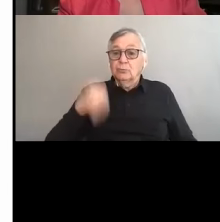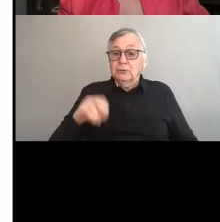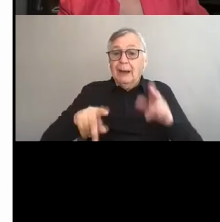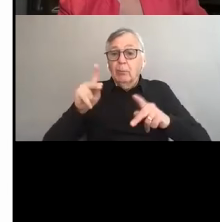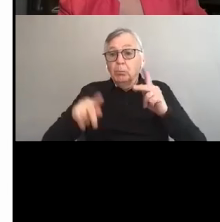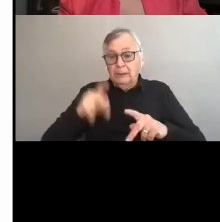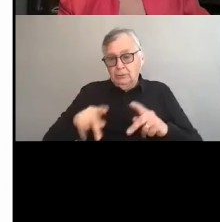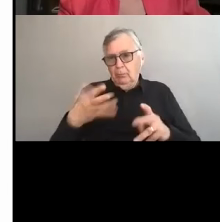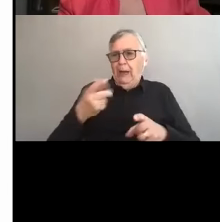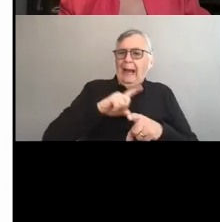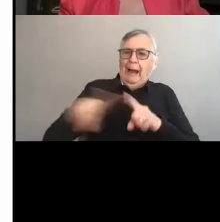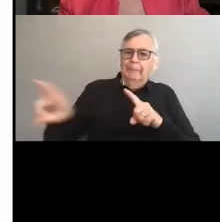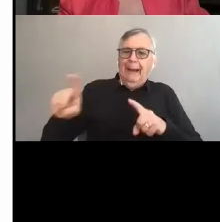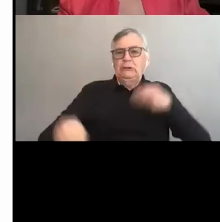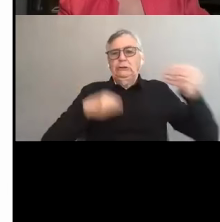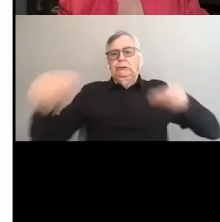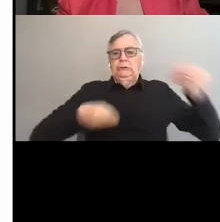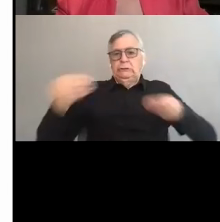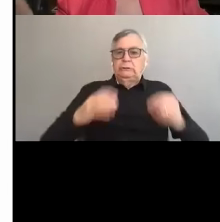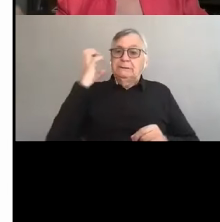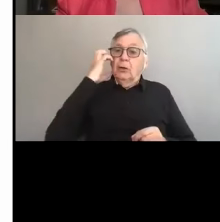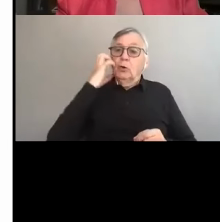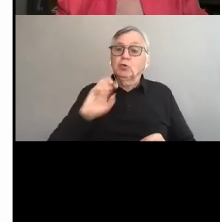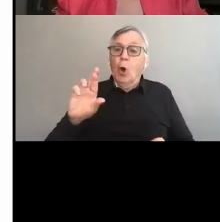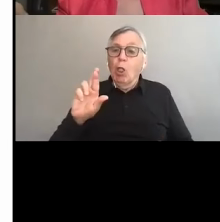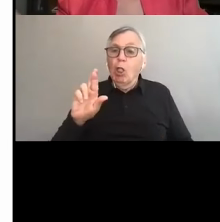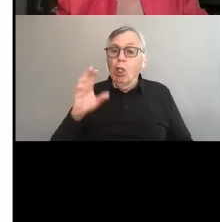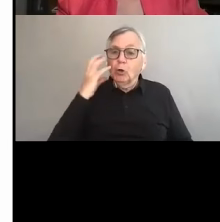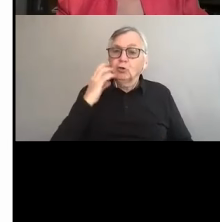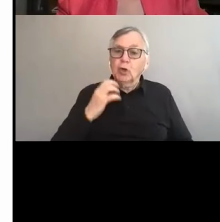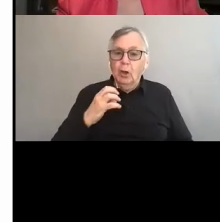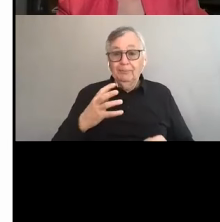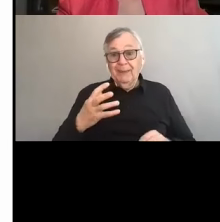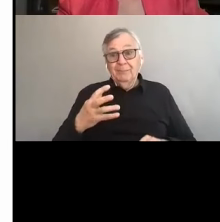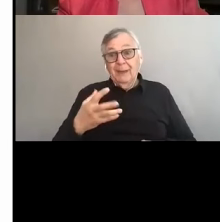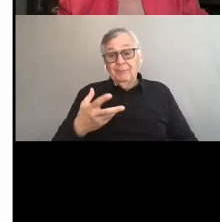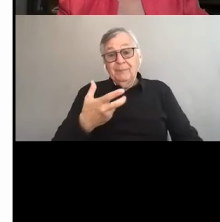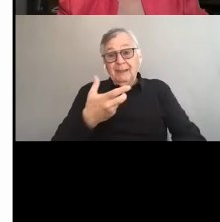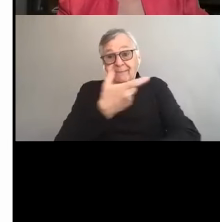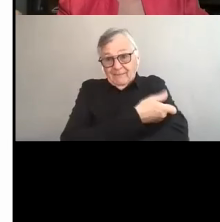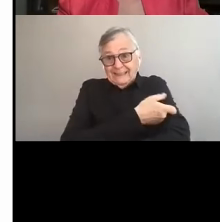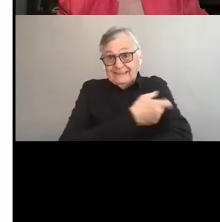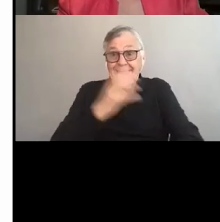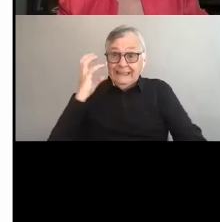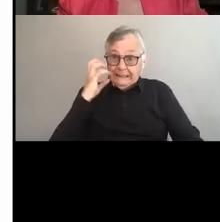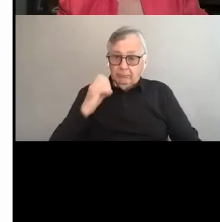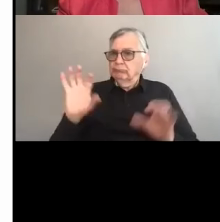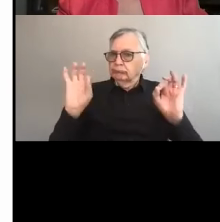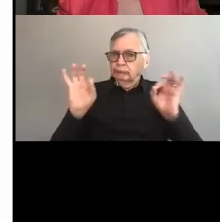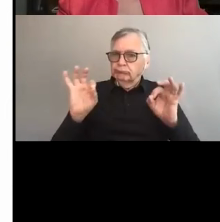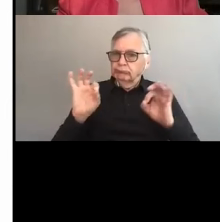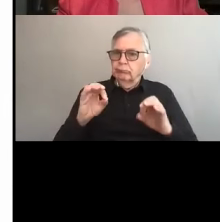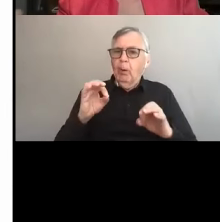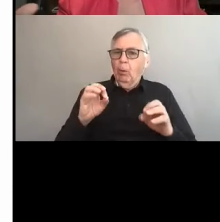donnée pour empêcher qu'il y ait des éclosions. Puis malgré tout, parce que le vaccin contre la variole est très, très efficace, il est efficace à